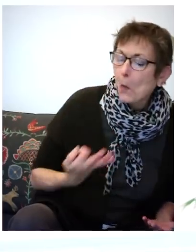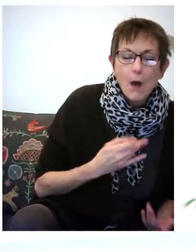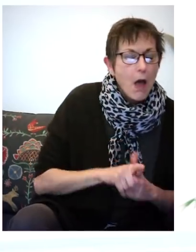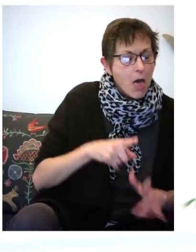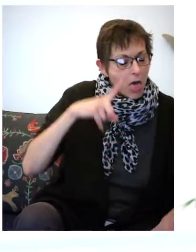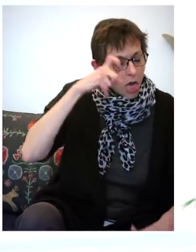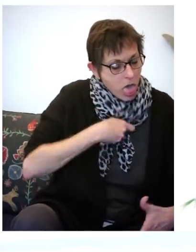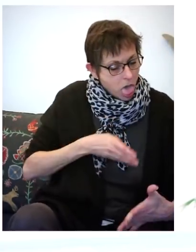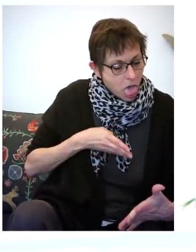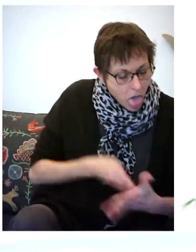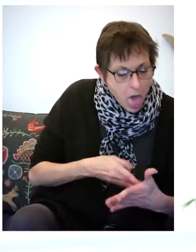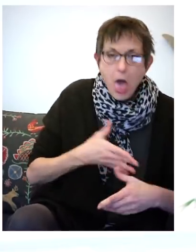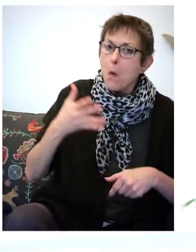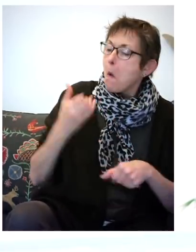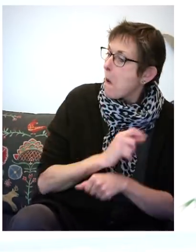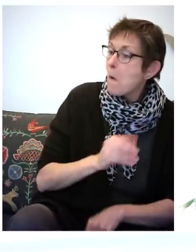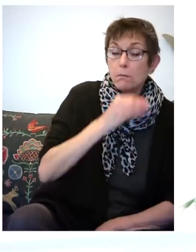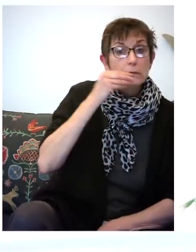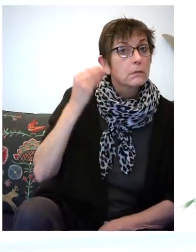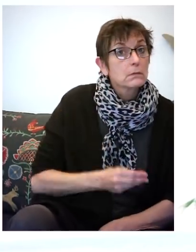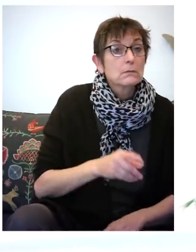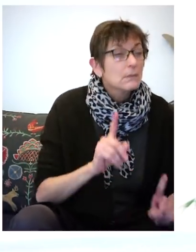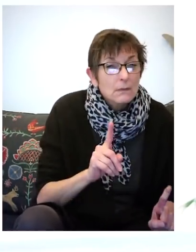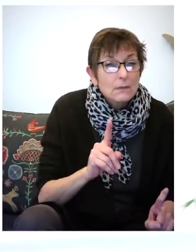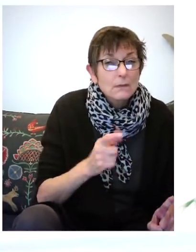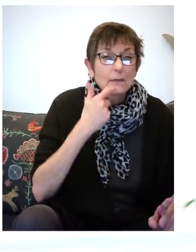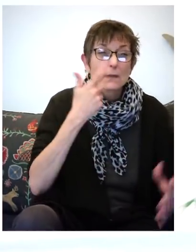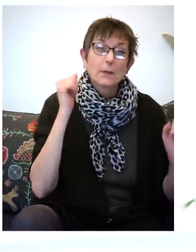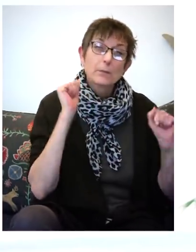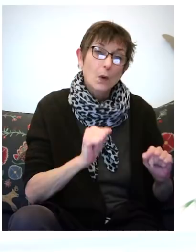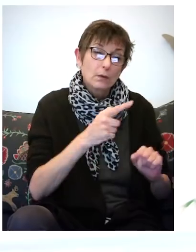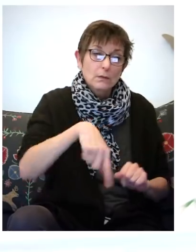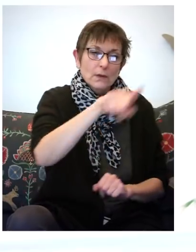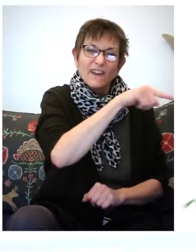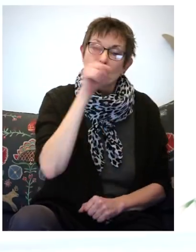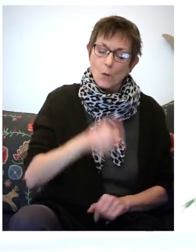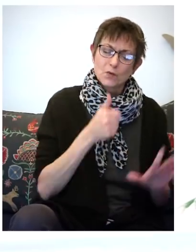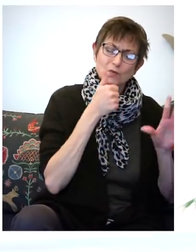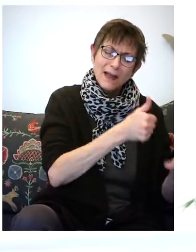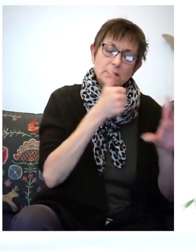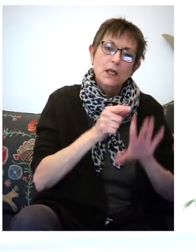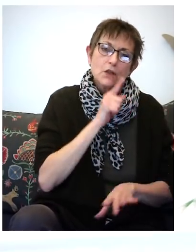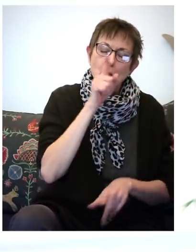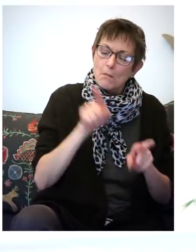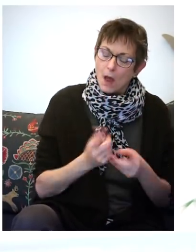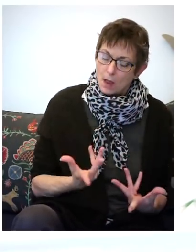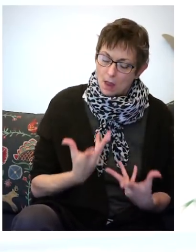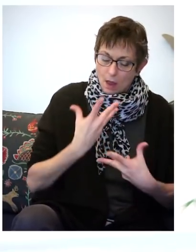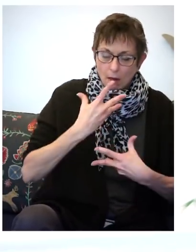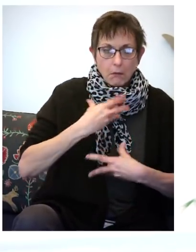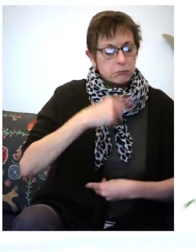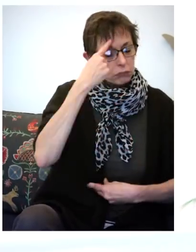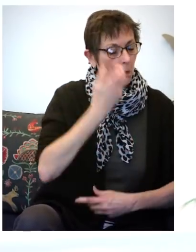c'était douloureux, est-ce qu'ils y arrivaient, est-ce qu'ils l'avaient fait aujourd'hui. Et il en ressort, tenez-vous bien, une moyenne de 66 jours avant qu'ils ne fassent leur nouvelle